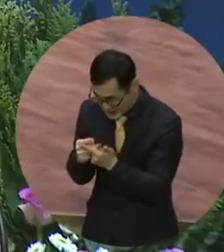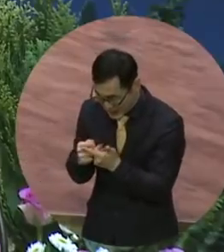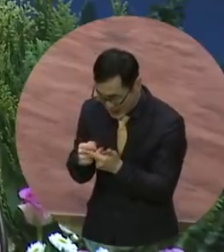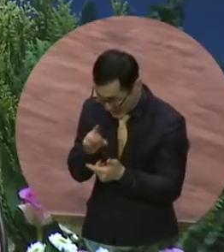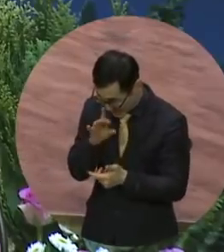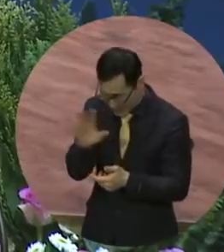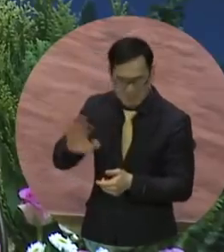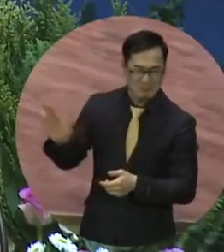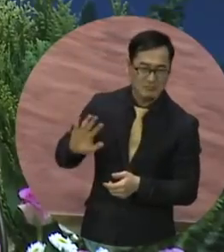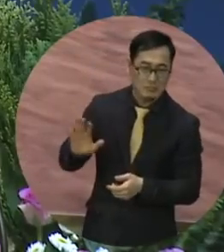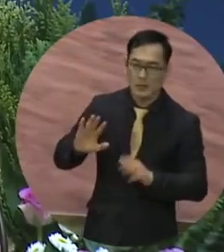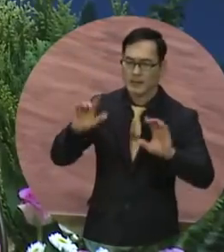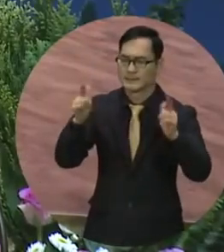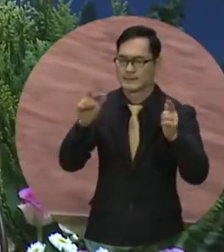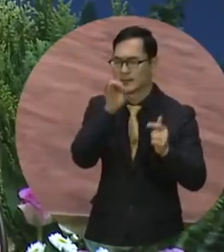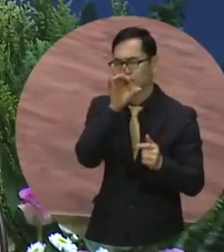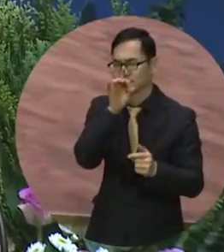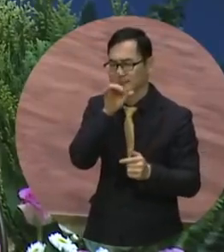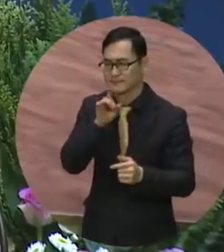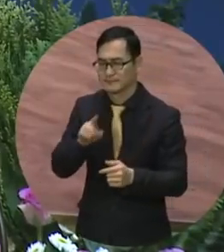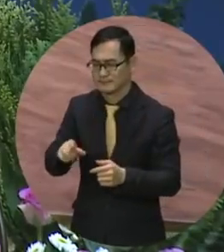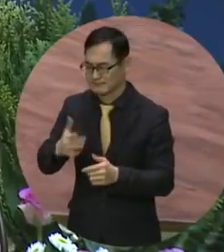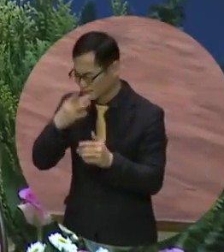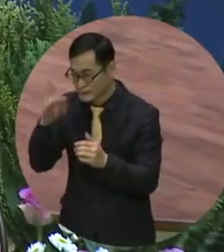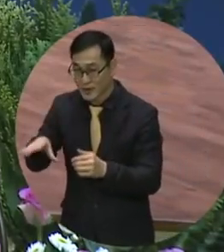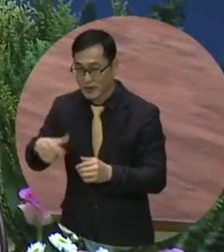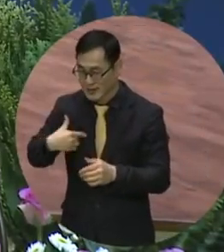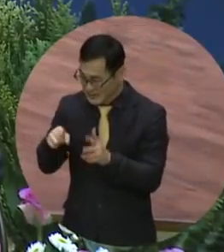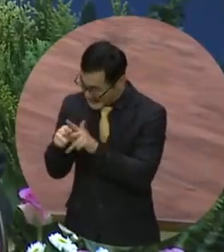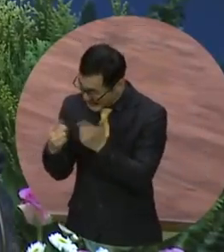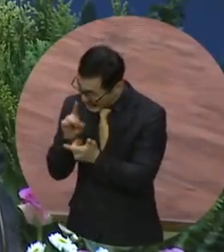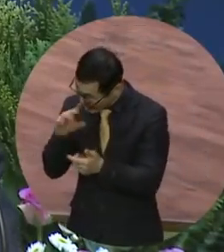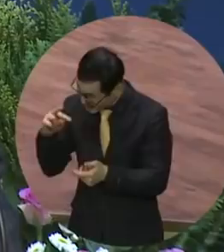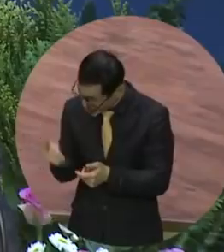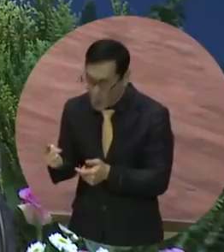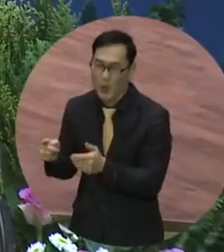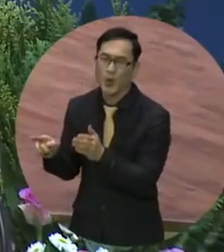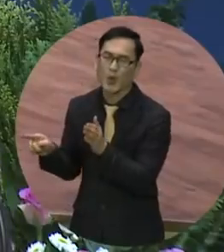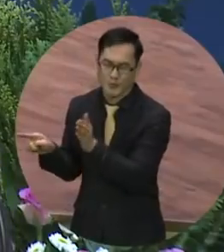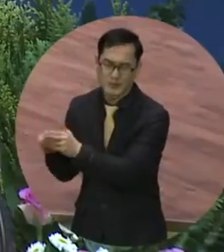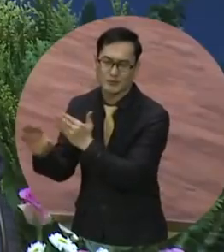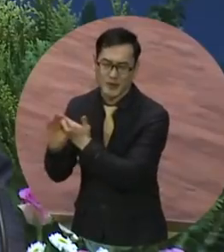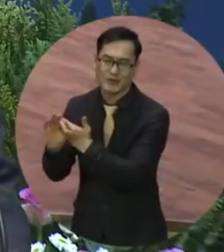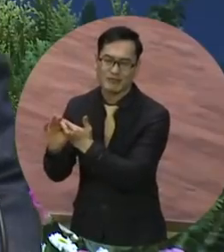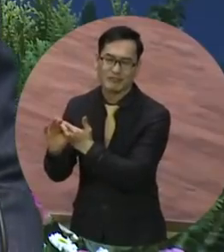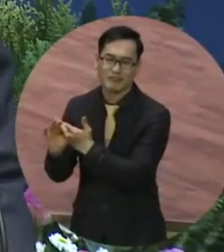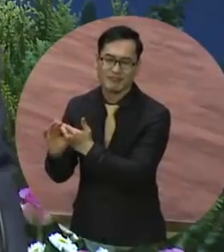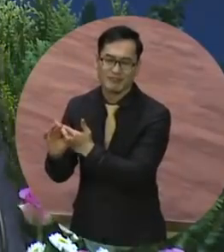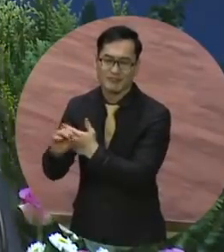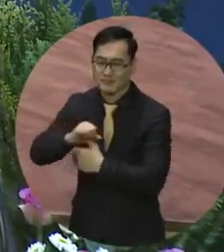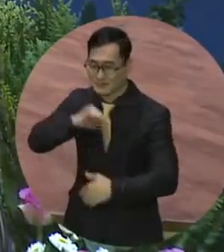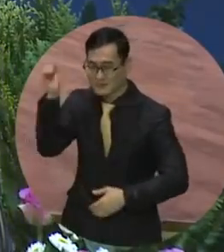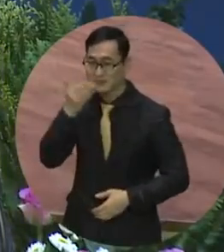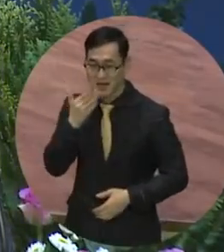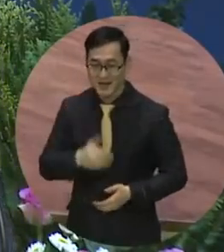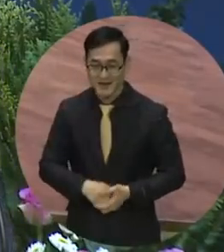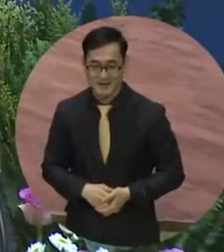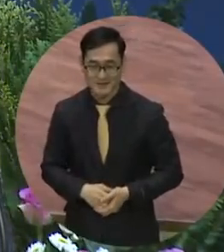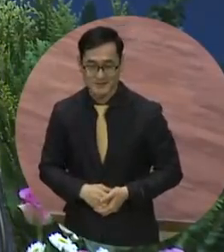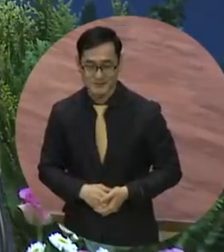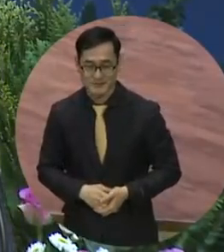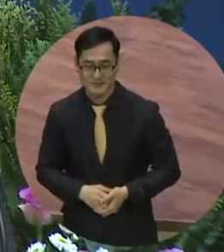믿으면 영광을 보리라. 아, 죽은 나사로가 어떻게 사흘 되고 썩어 냄새 나나이다. 그 50도가 되는